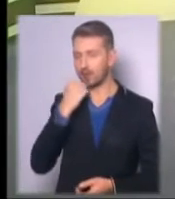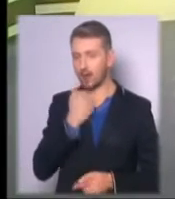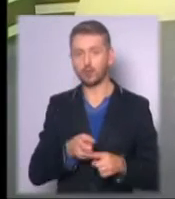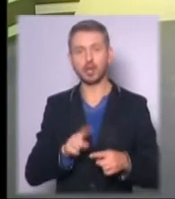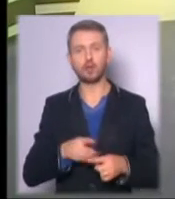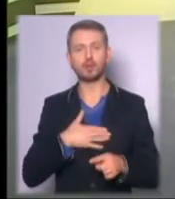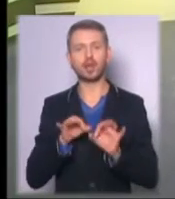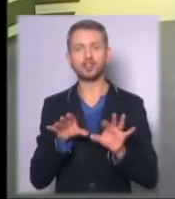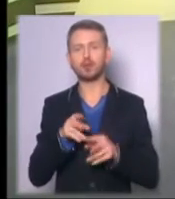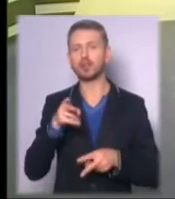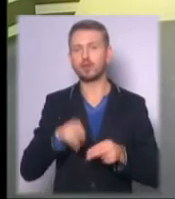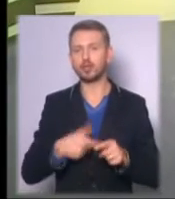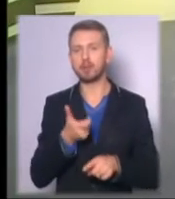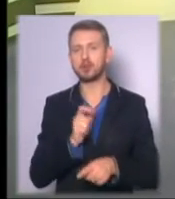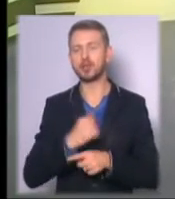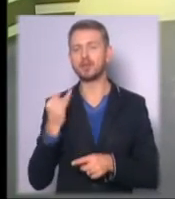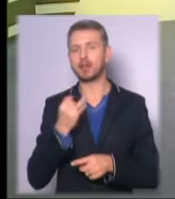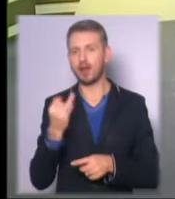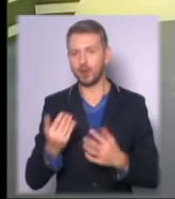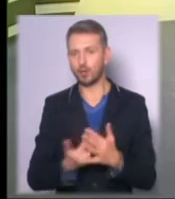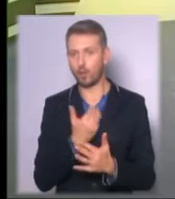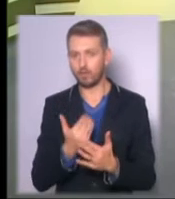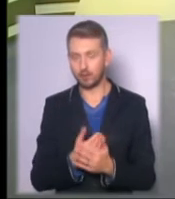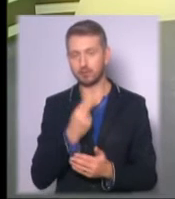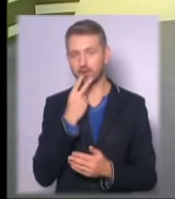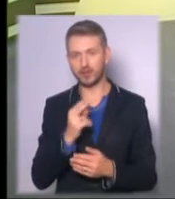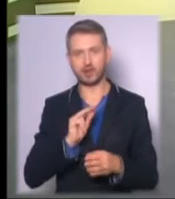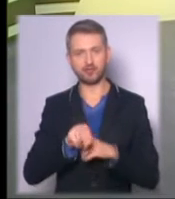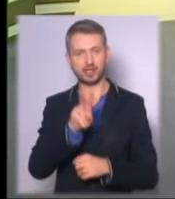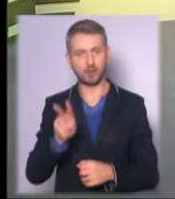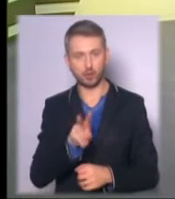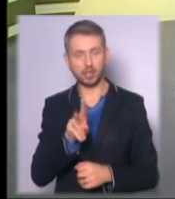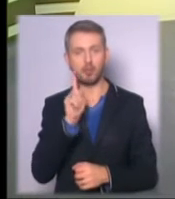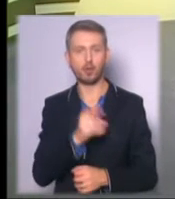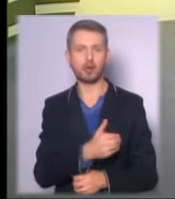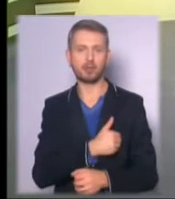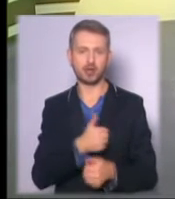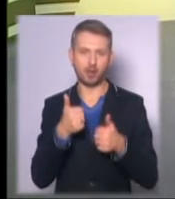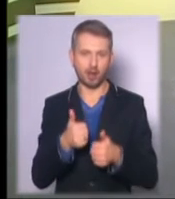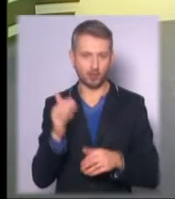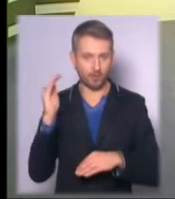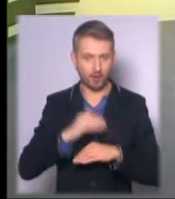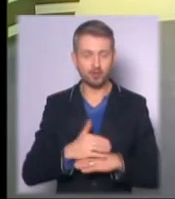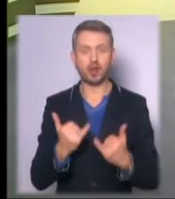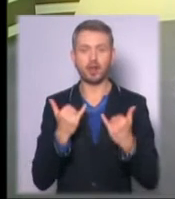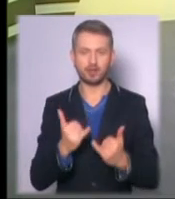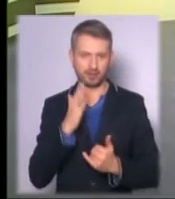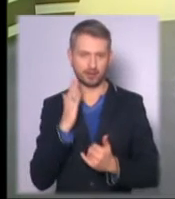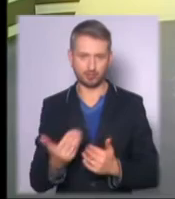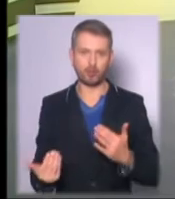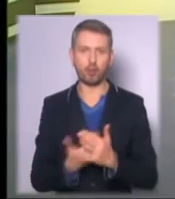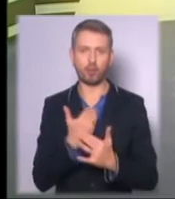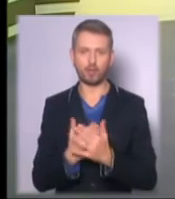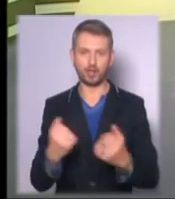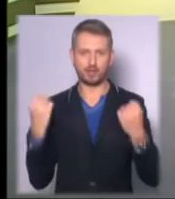наш випуск завершується. Більше цікавих та актуальних новин вже за 2 години. А поки бажаю вам гарного вечора. Зараз зустрічайте Євгенію